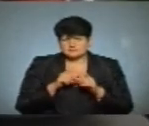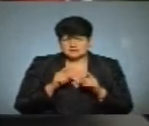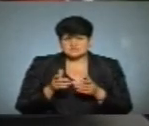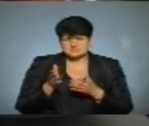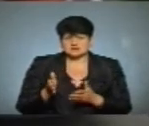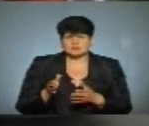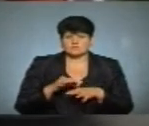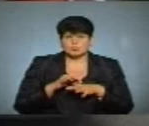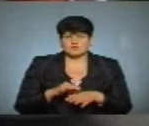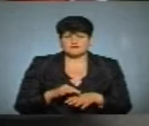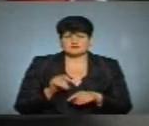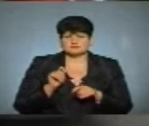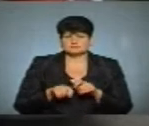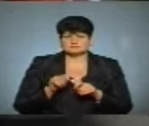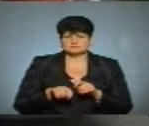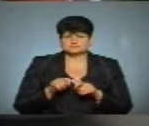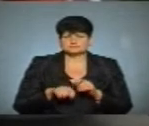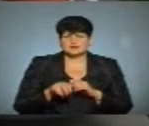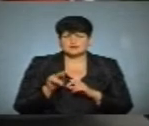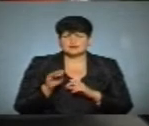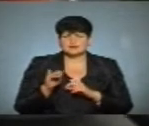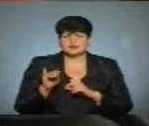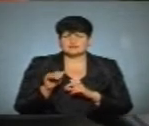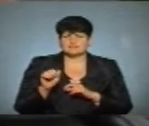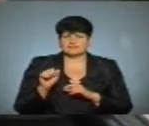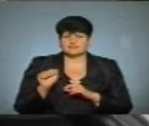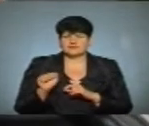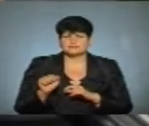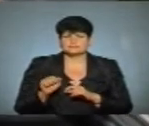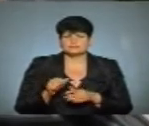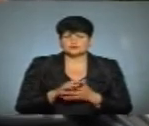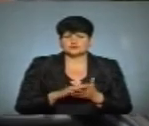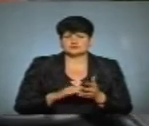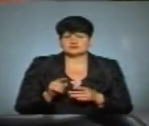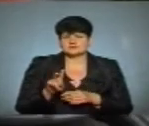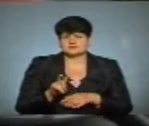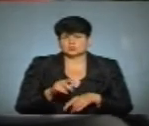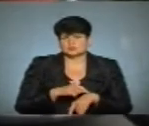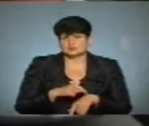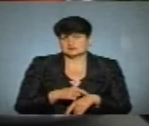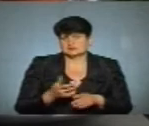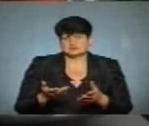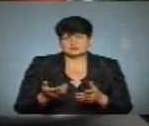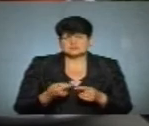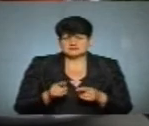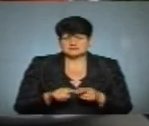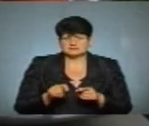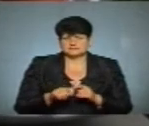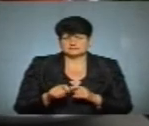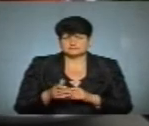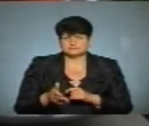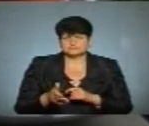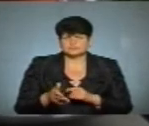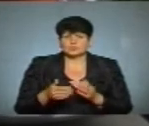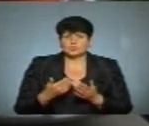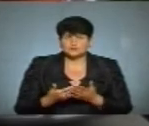Проведення дослідження методом ІФА крові триває протягом 2 годин. Це власне дослідження.